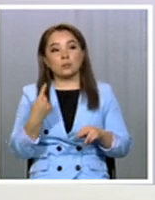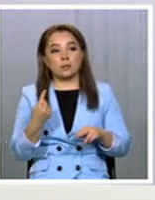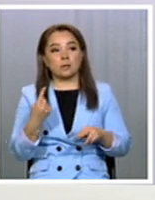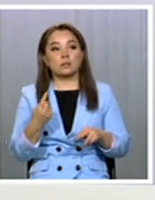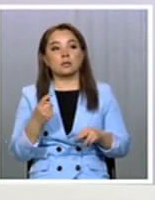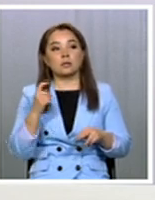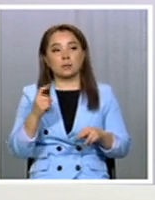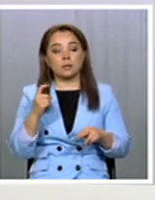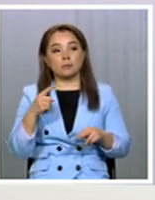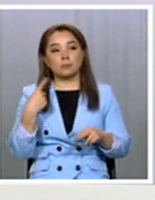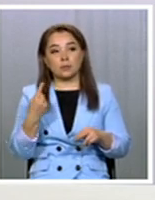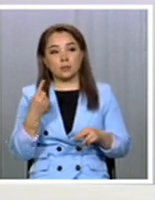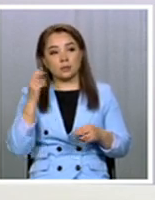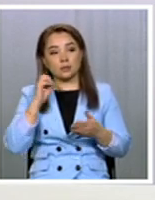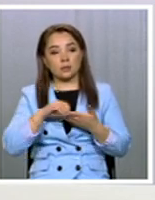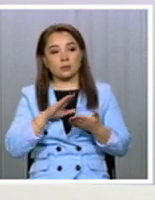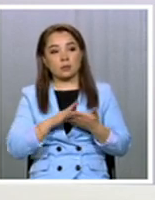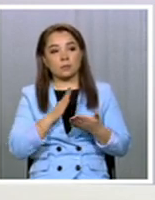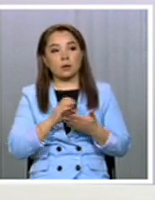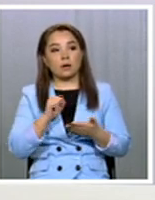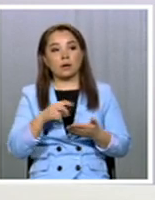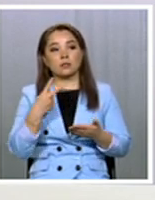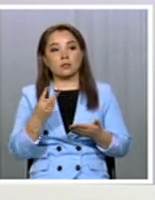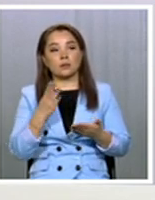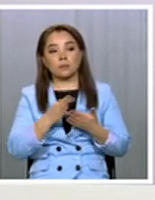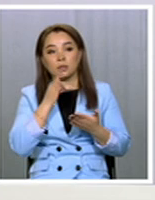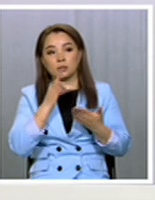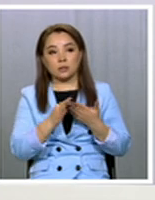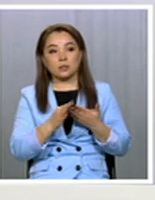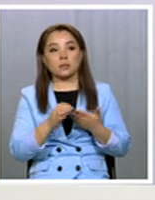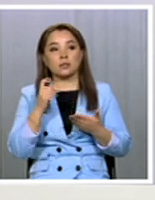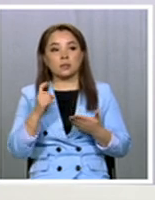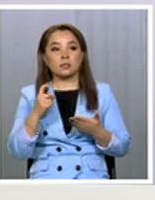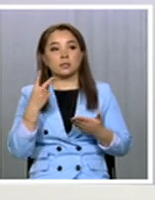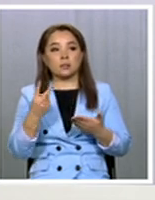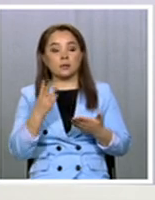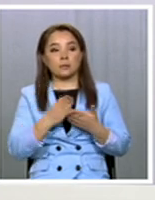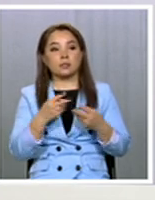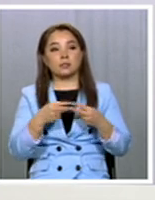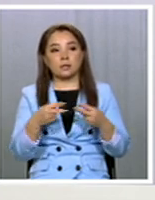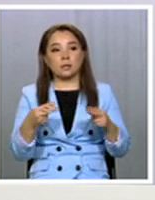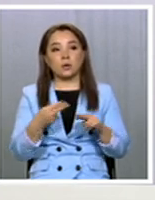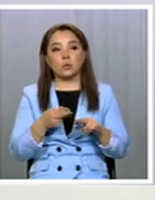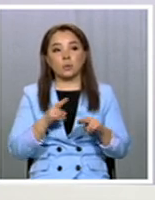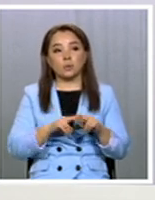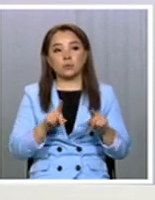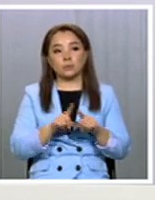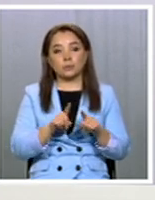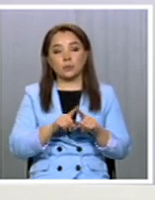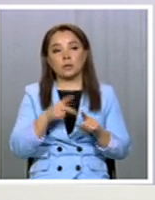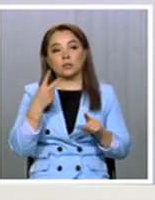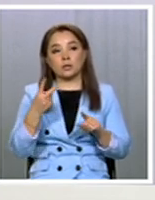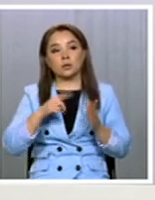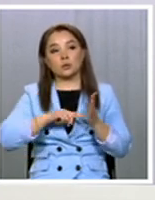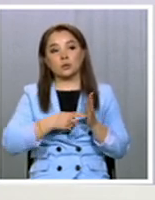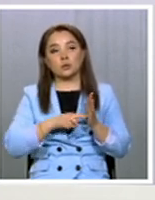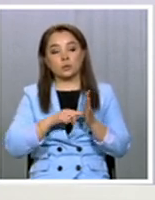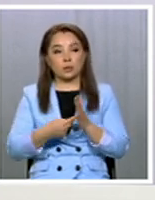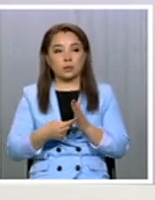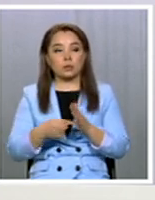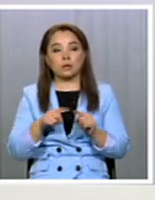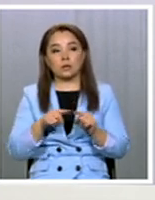x 1-ге тең болсын, А2 нүктесінің координатысы x 2-ге тең болсын. Онда бұл екі нүктенің ара